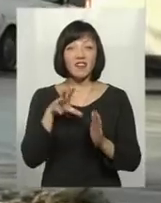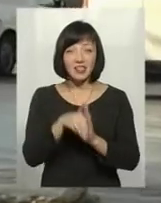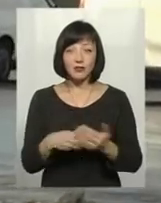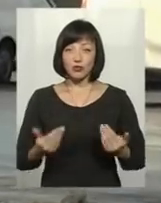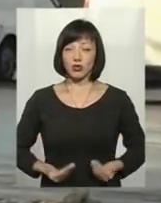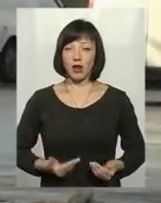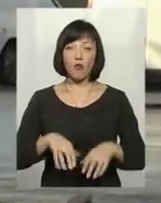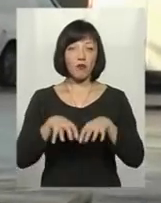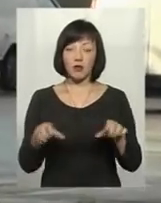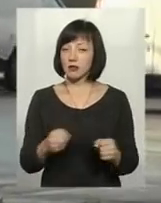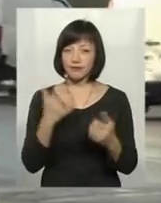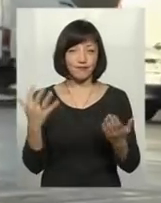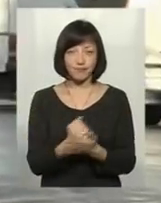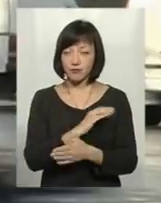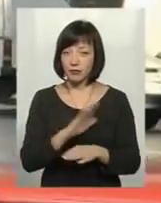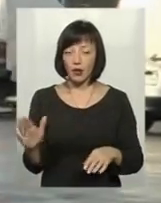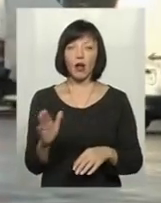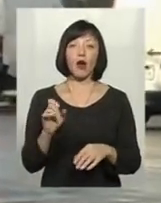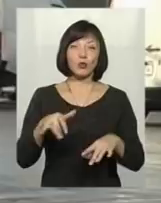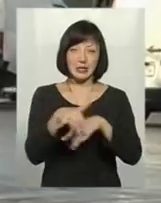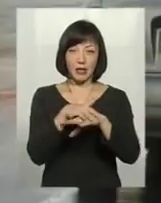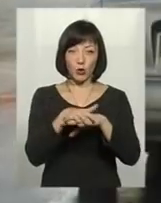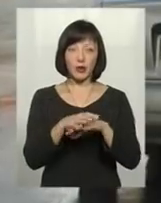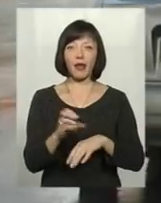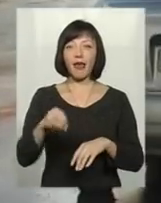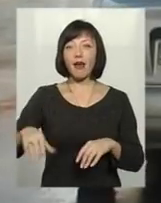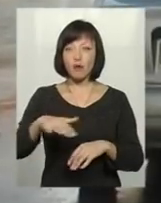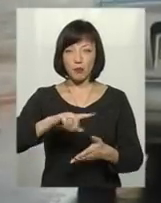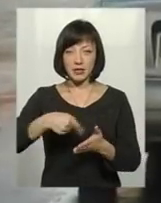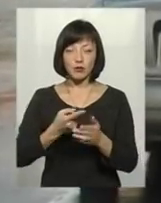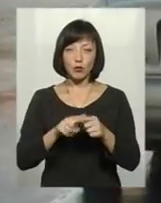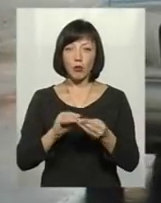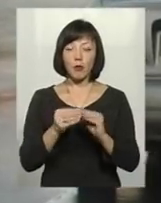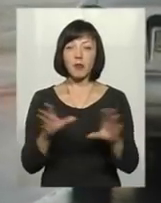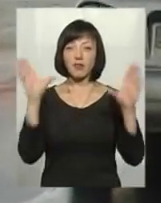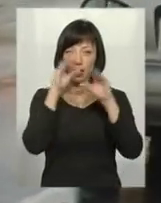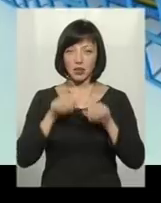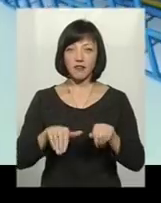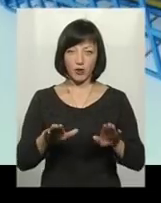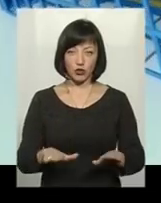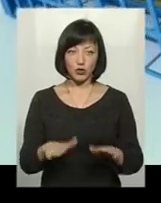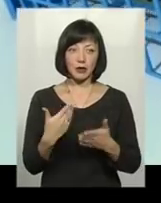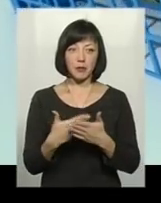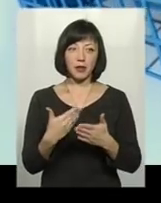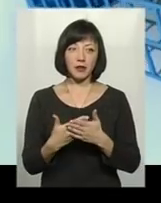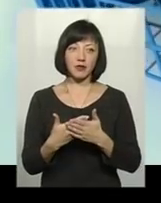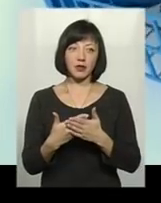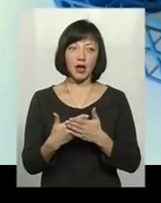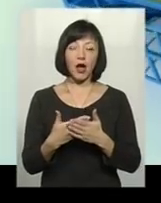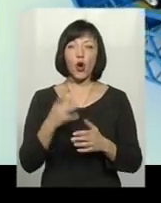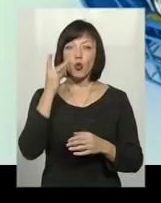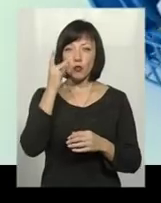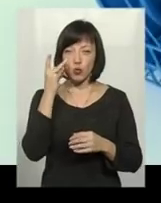у можновладців не вдалося, тоді коли у залюднених європейських містах цю проблему вдається вирішувати. До прикладу, у столиці